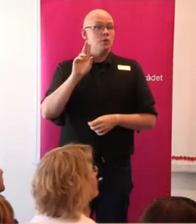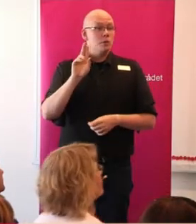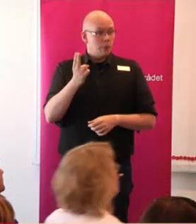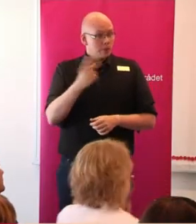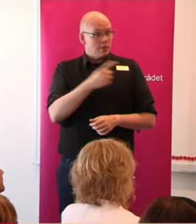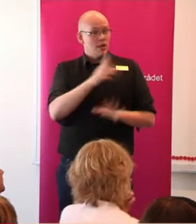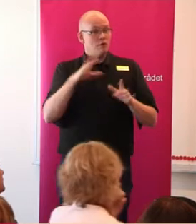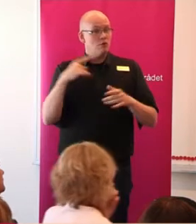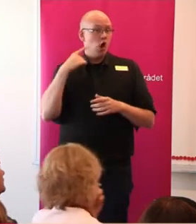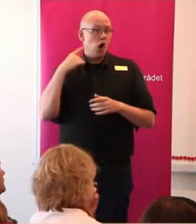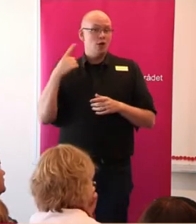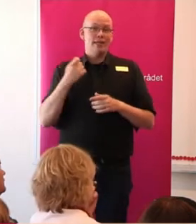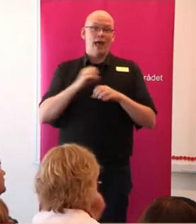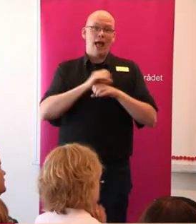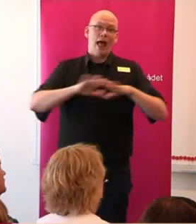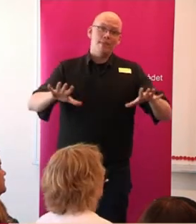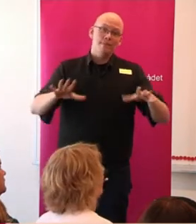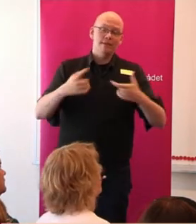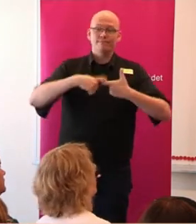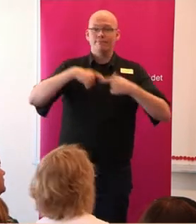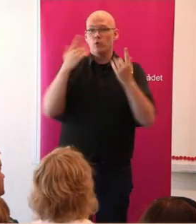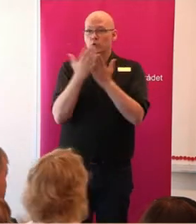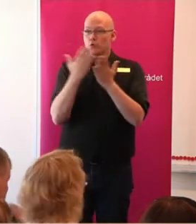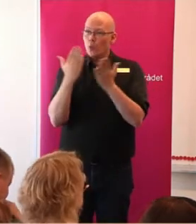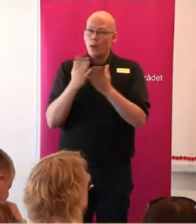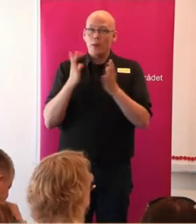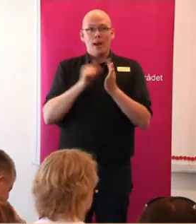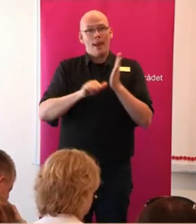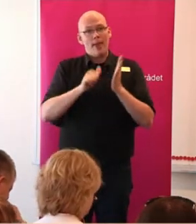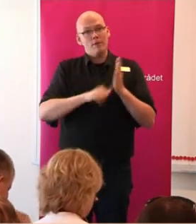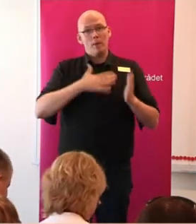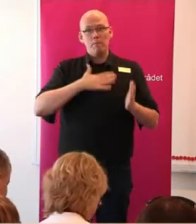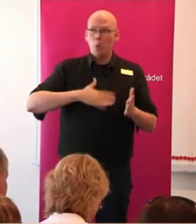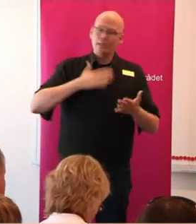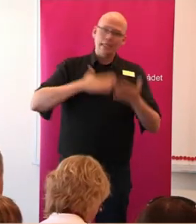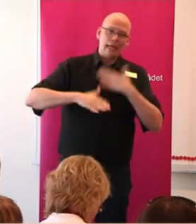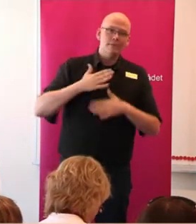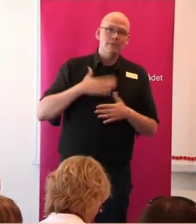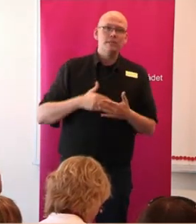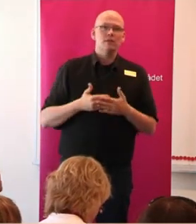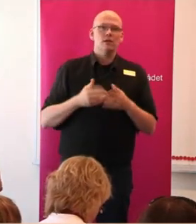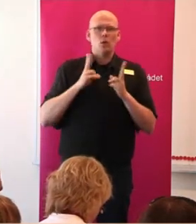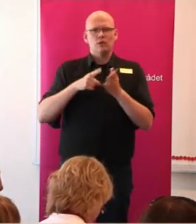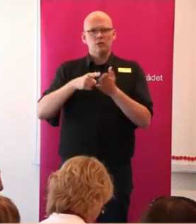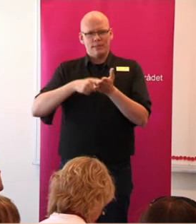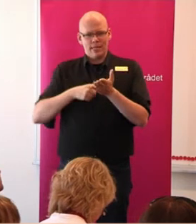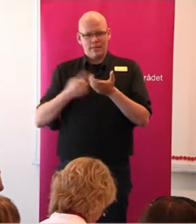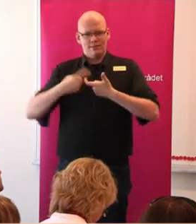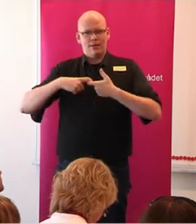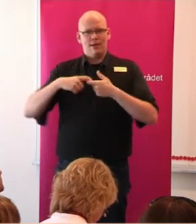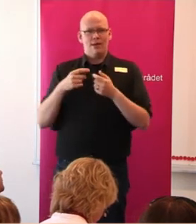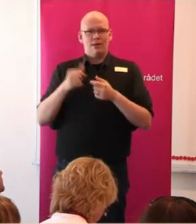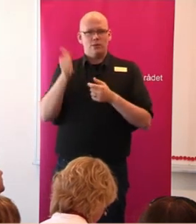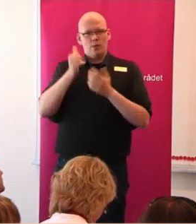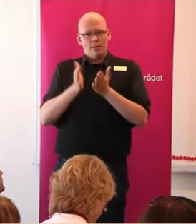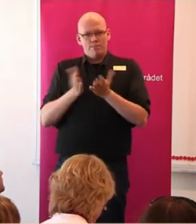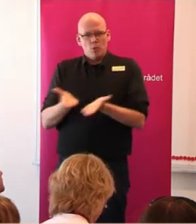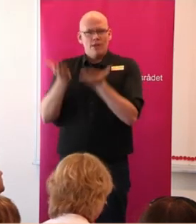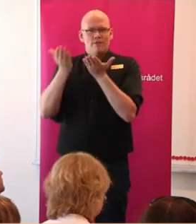har ni fått höra lite allmänt om folkhögskolan, hur elever trivs och lite grann speciellt om de studiemotiverande